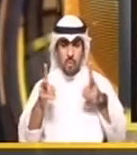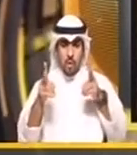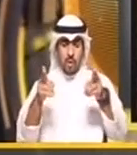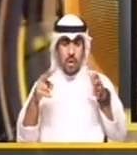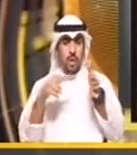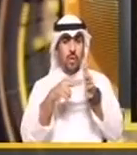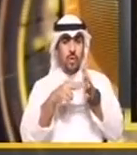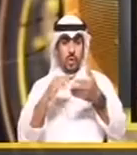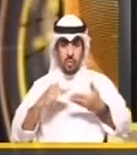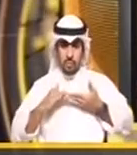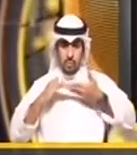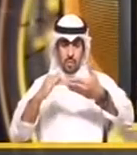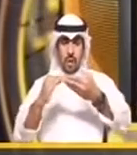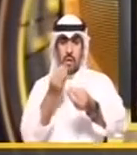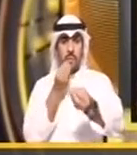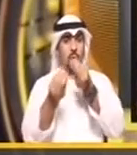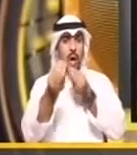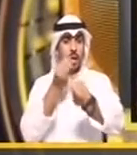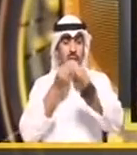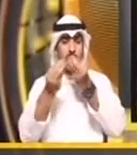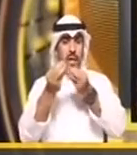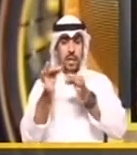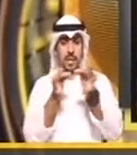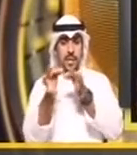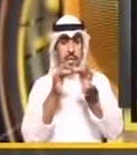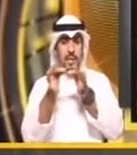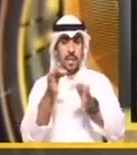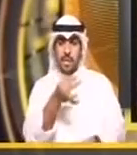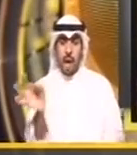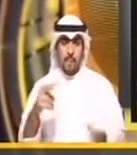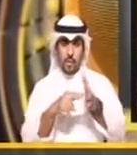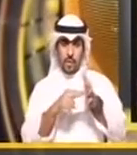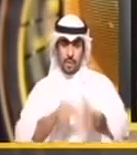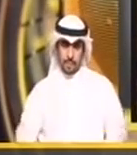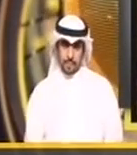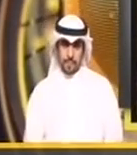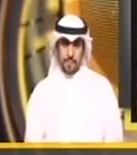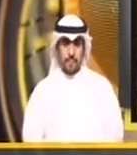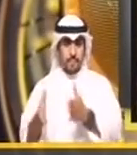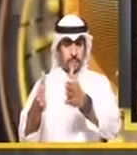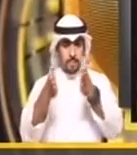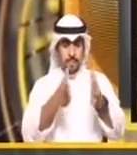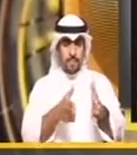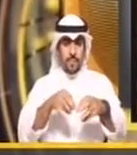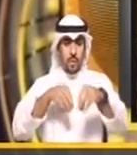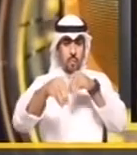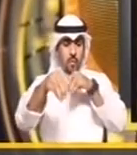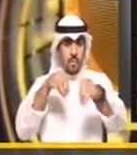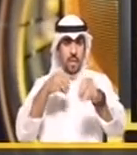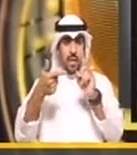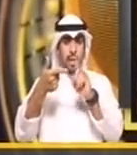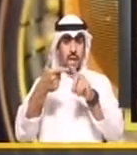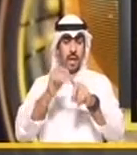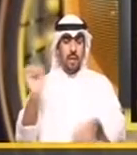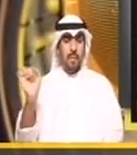تمهد لعقد محادثات سياسيه ما بين الاطراف السوريه ممثلوا سمو امير البلاد تحدث عن